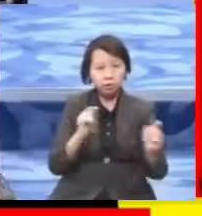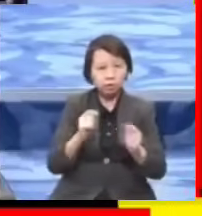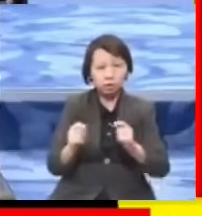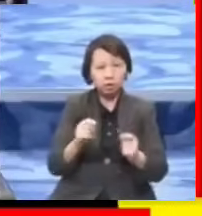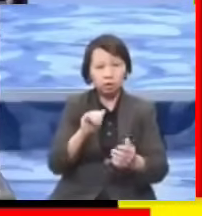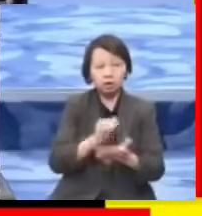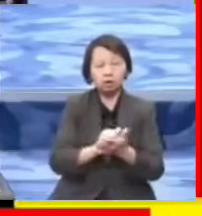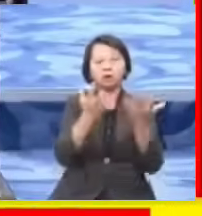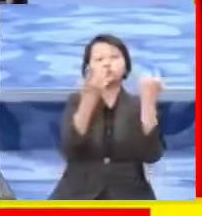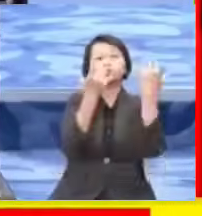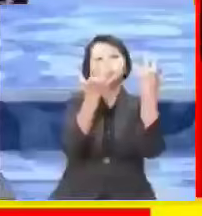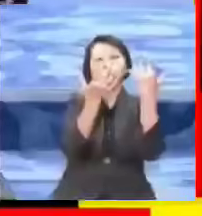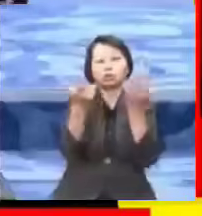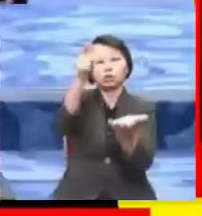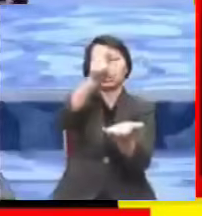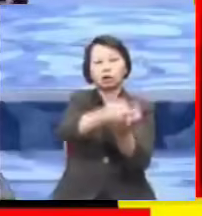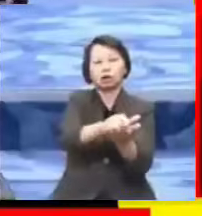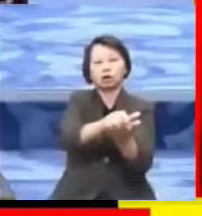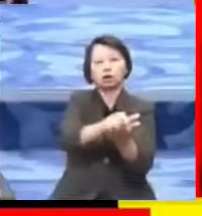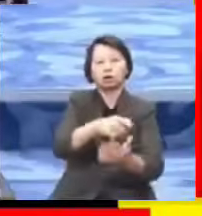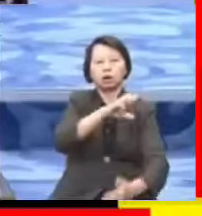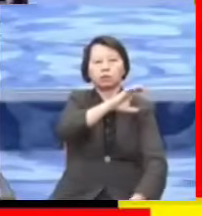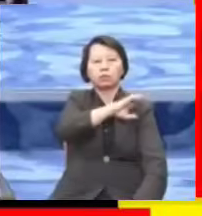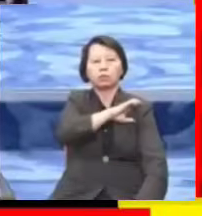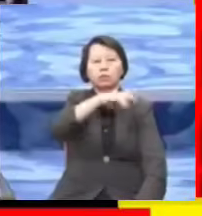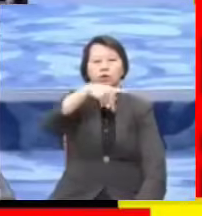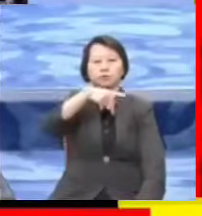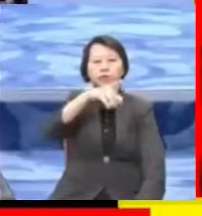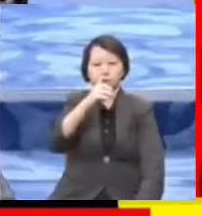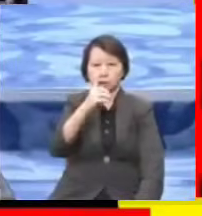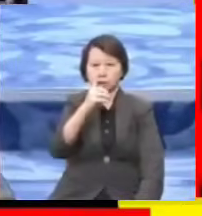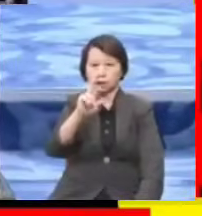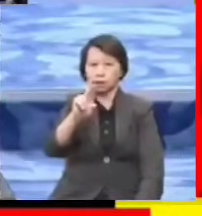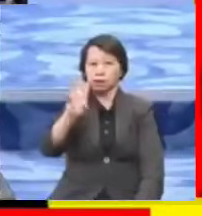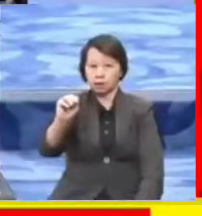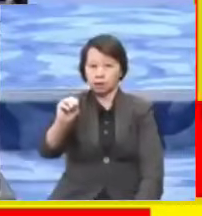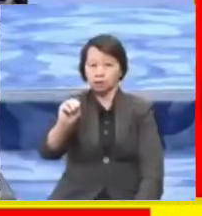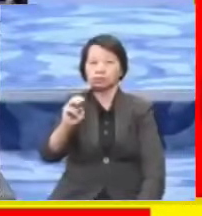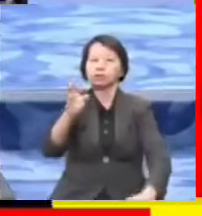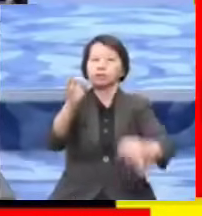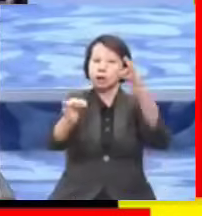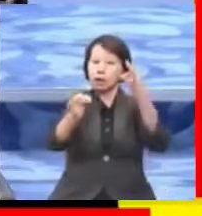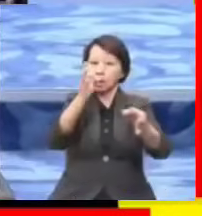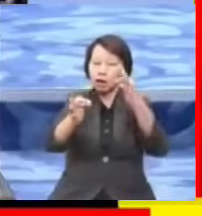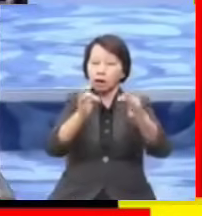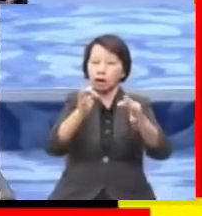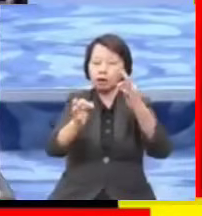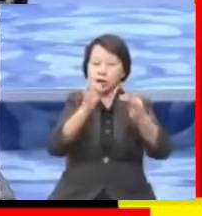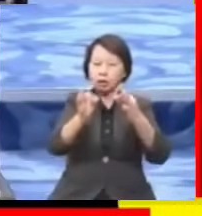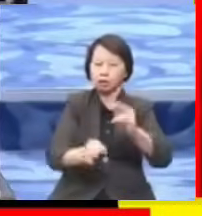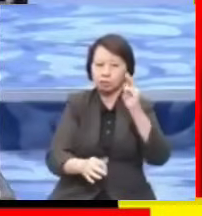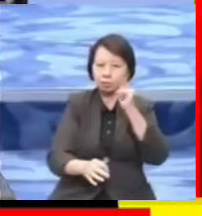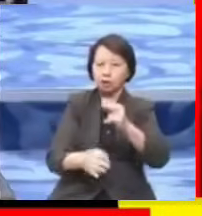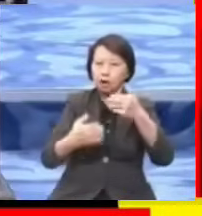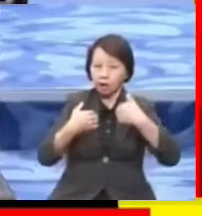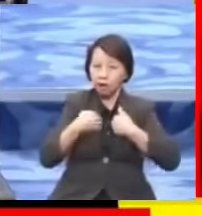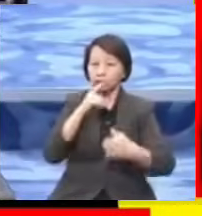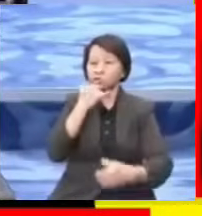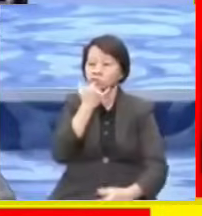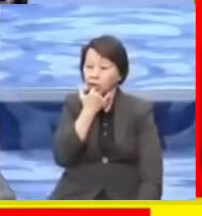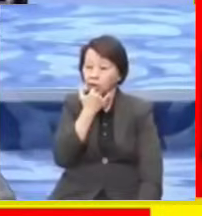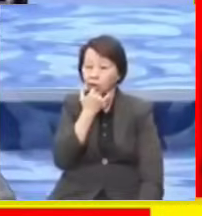itu tunggu laporan PDRM dan sekiranya didapati kesalahan yang